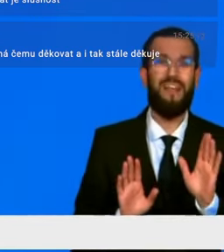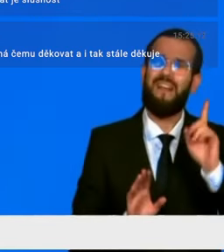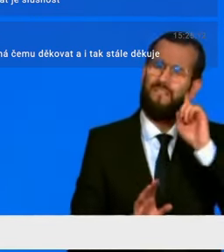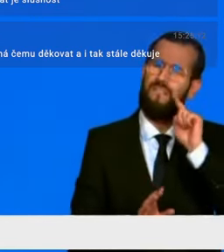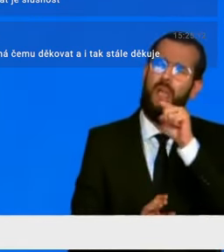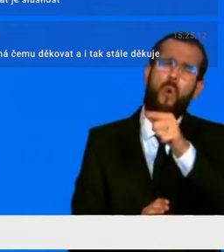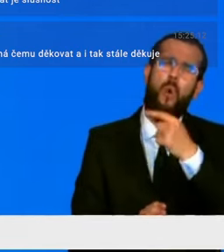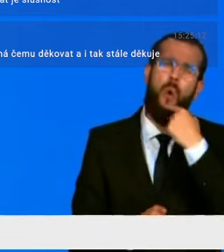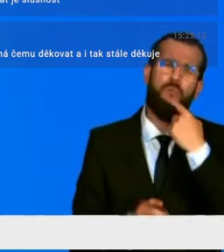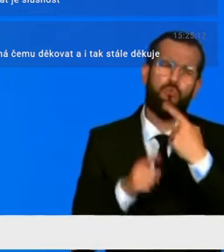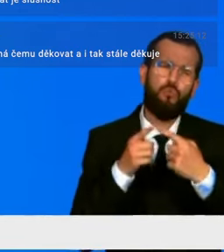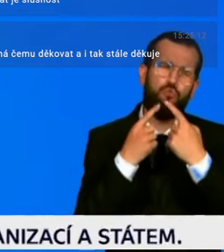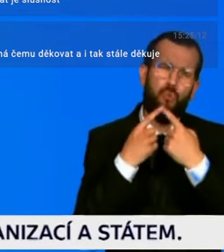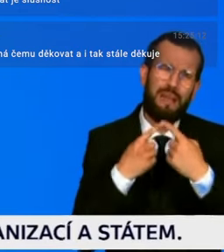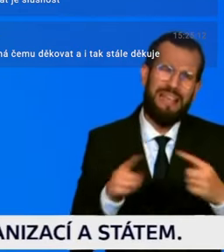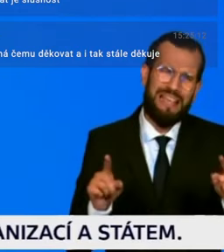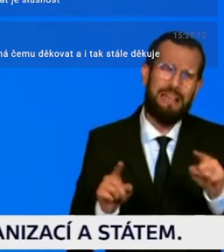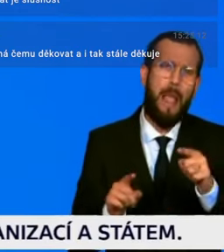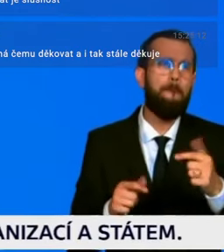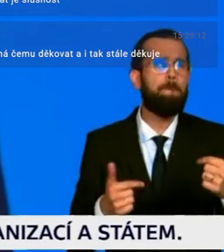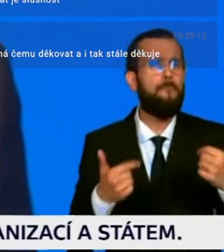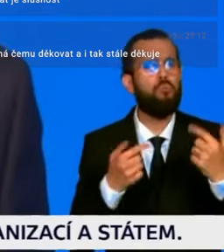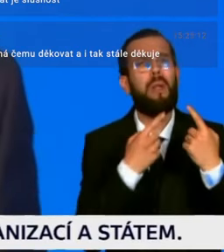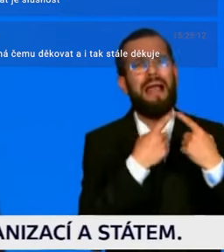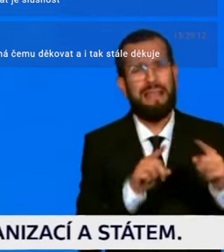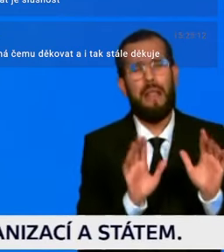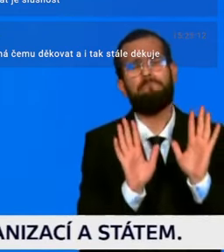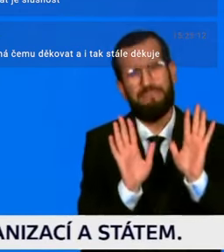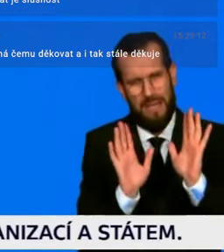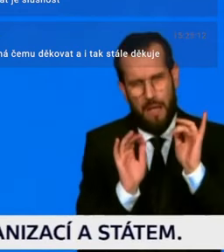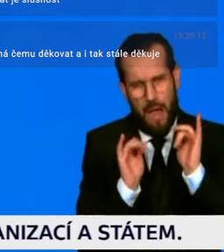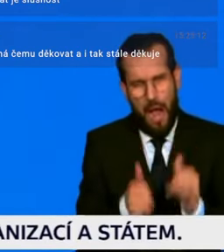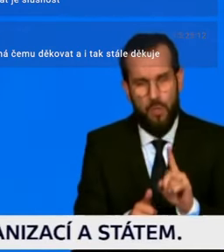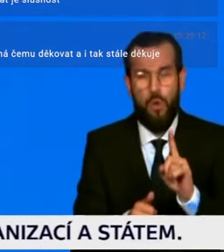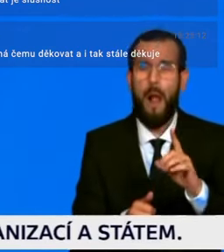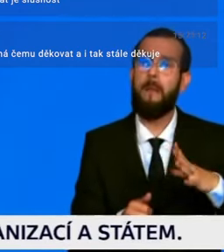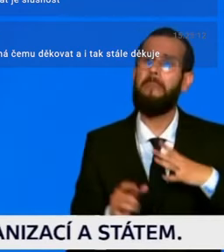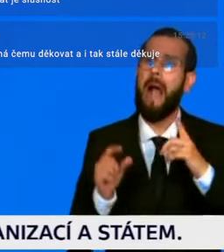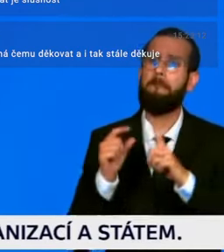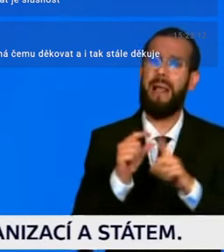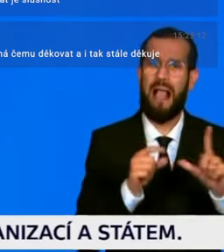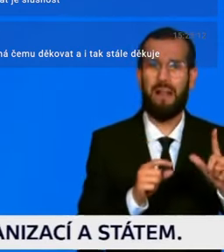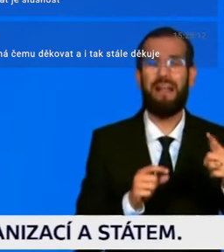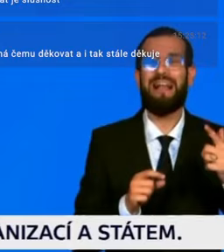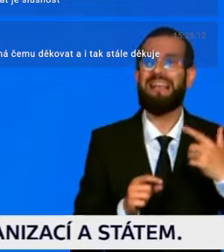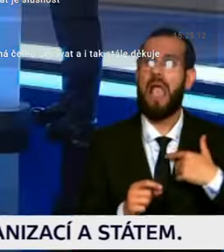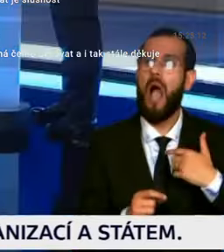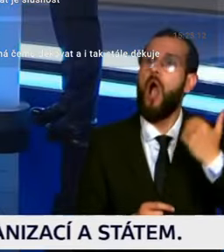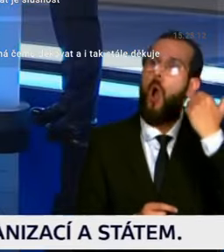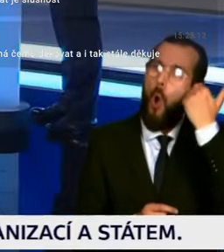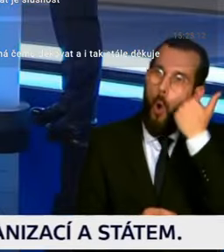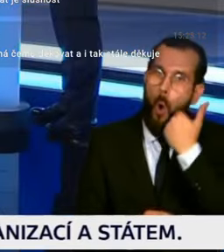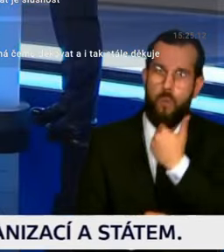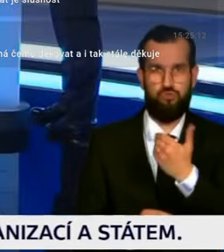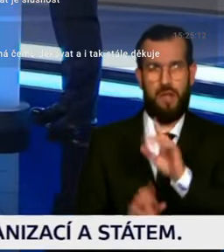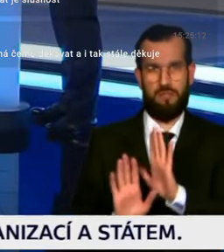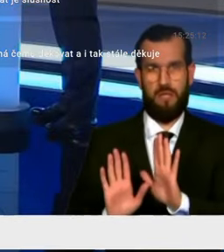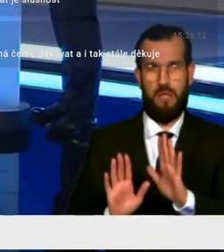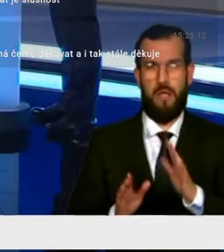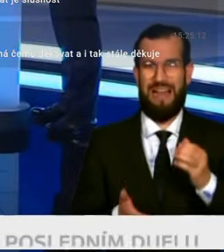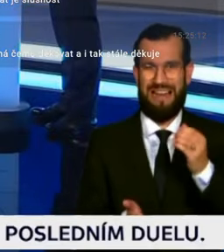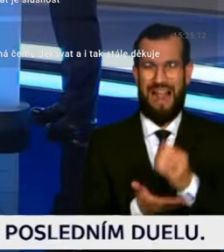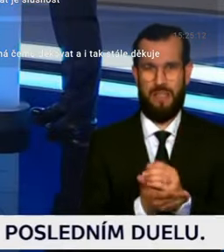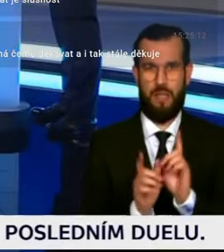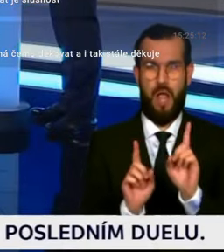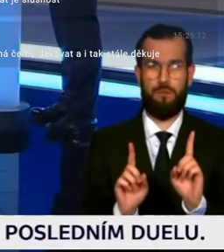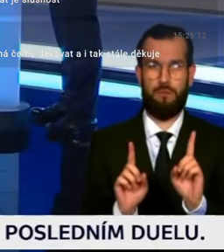predstaviteľoch strán ktoré ma podporili to je pravda ale stále pán Pellegrini Ja som občiansky Kandidát eh kvôli mne sa